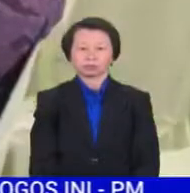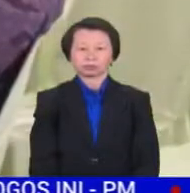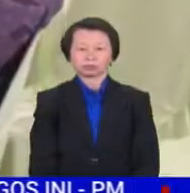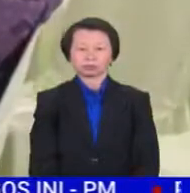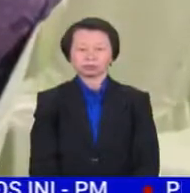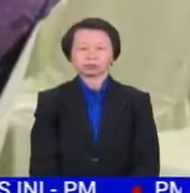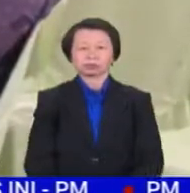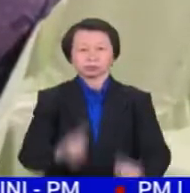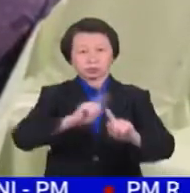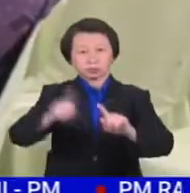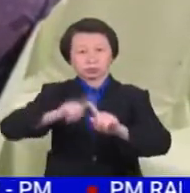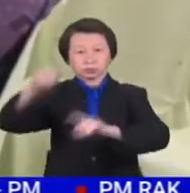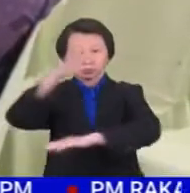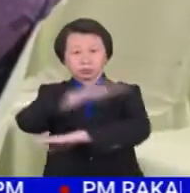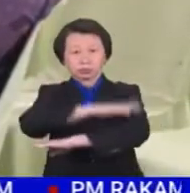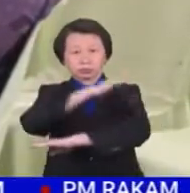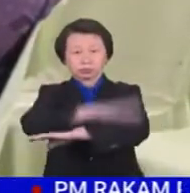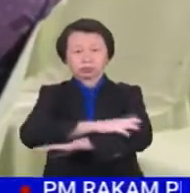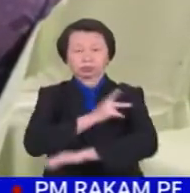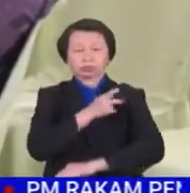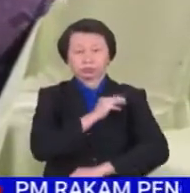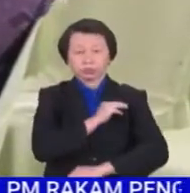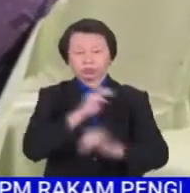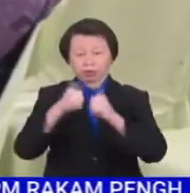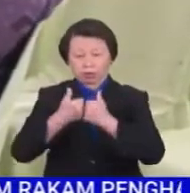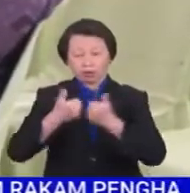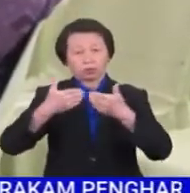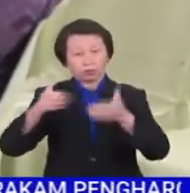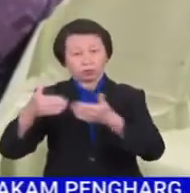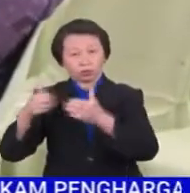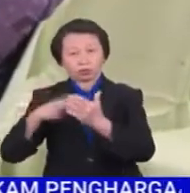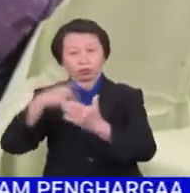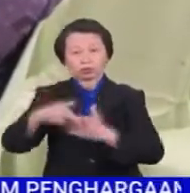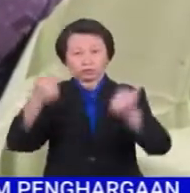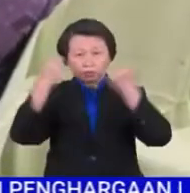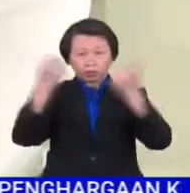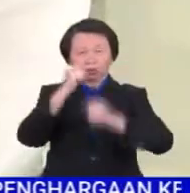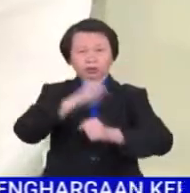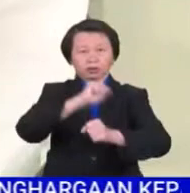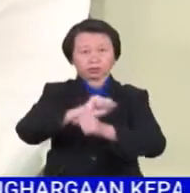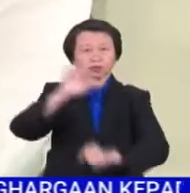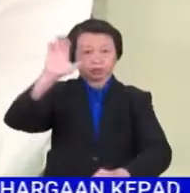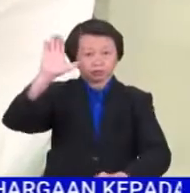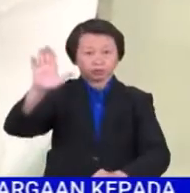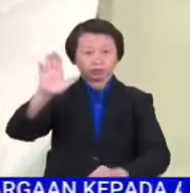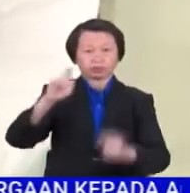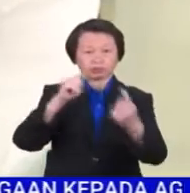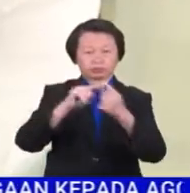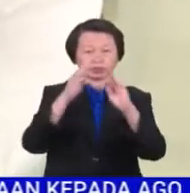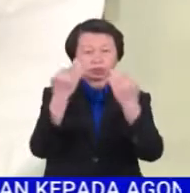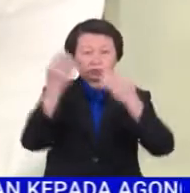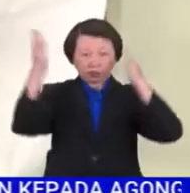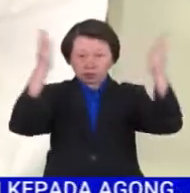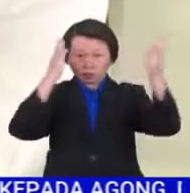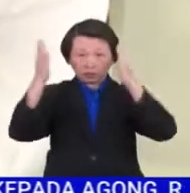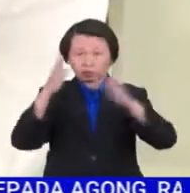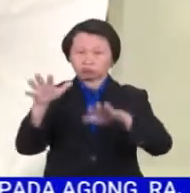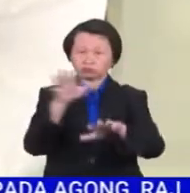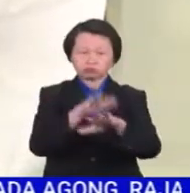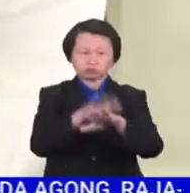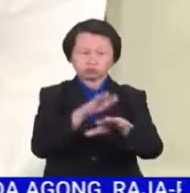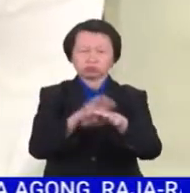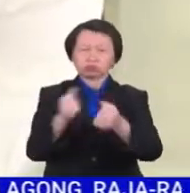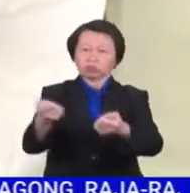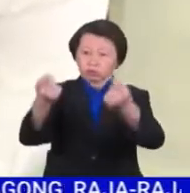Selain itu, pelbagai kaunter perkhidmatan kementerian dan agensi dibuka termasuk program Karnival Kejayaan Jamin Kerja Keluarga Malaysia yang menerima sambutan baik